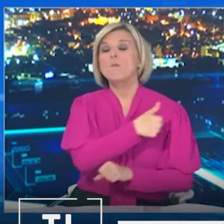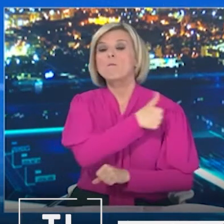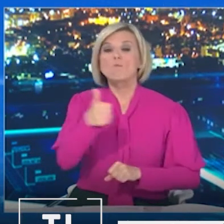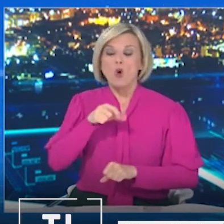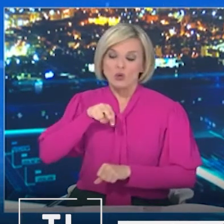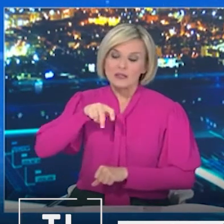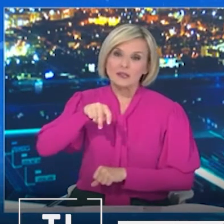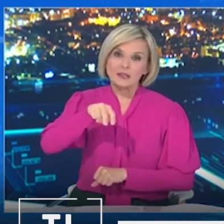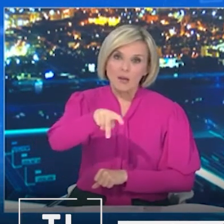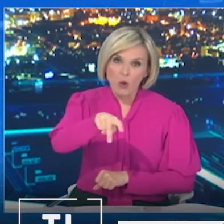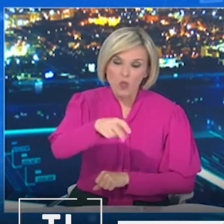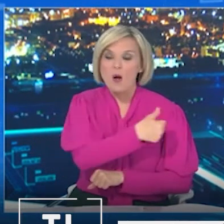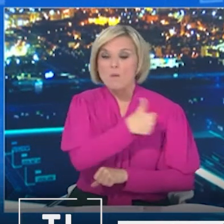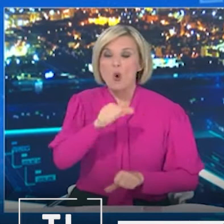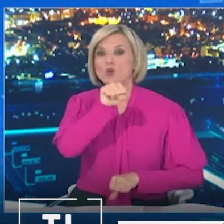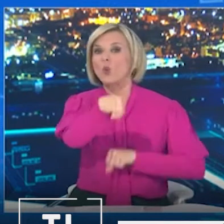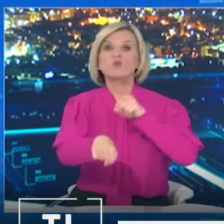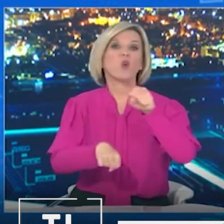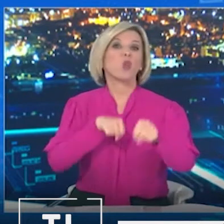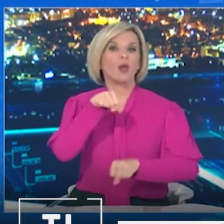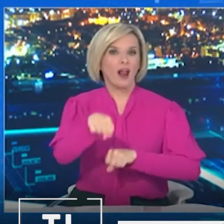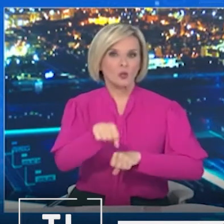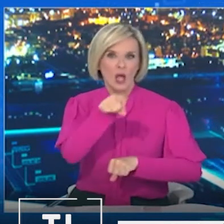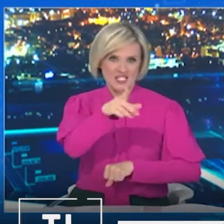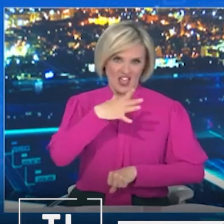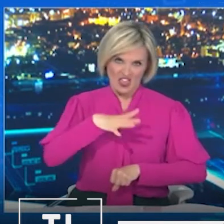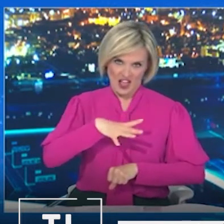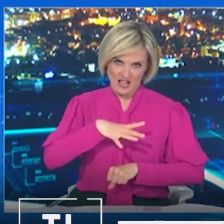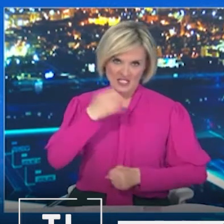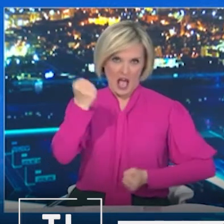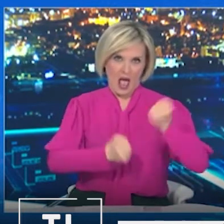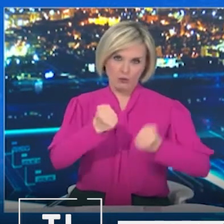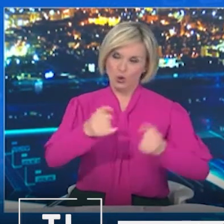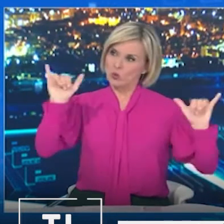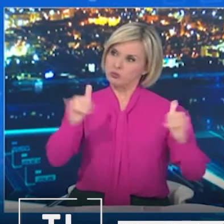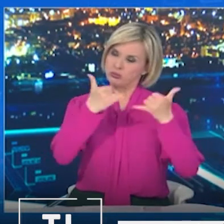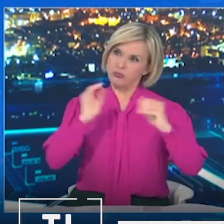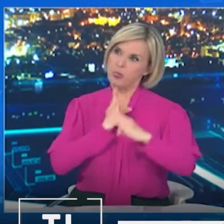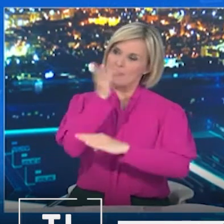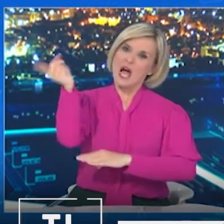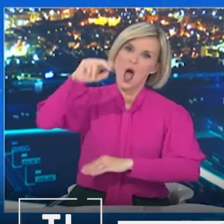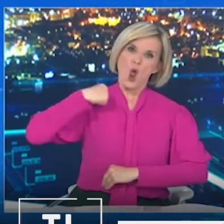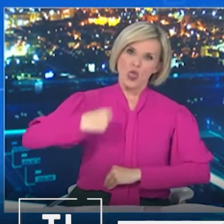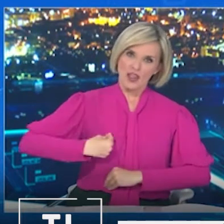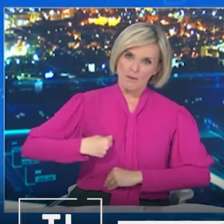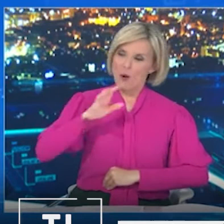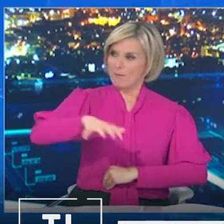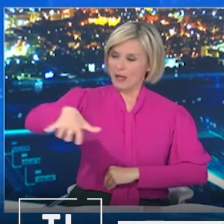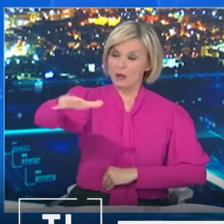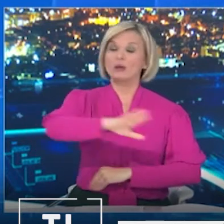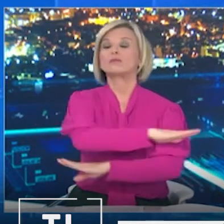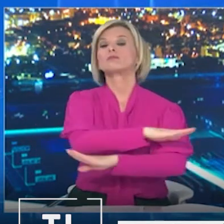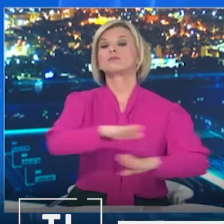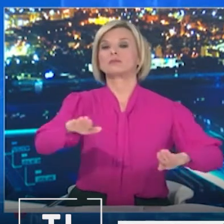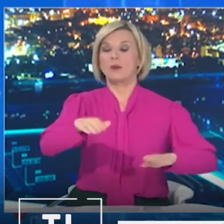δηλαδή κανείς σε όλη τη χώρα να στείλει κωδικό 6 και να πάρει το αυτοκίνητο ή μοτοσυκλέτα του προκειμένου να μεταβεί σε άλλη περιοχή για να αθληθεί ή